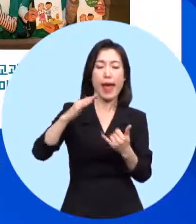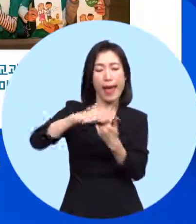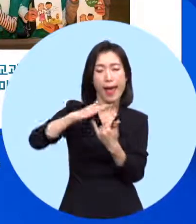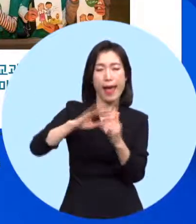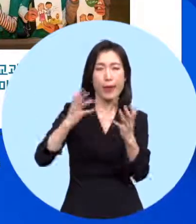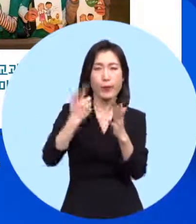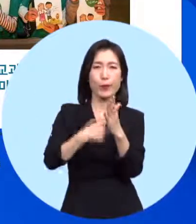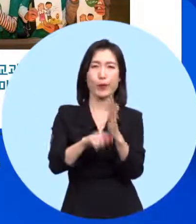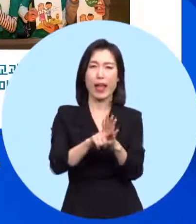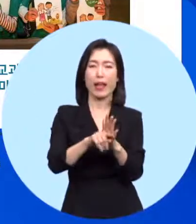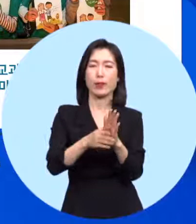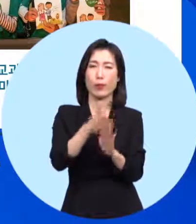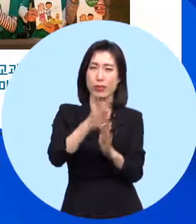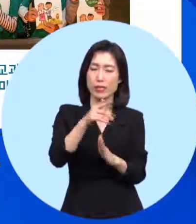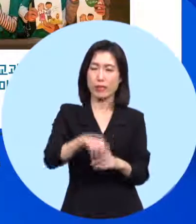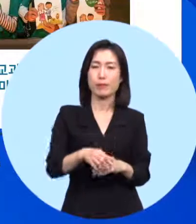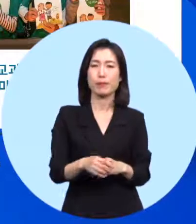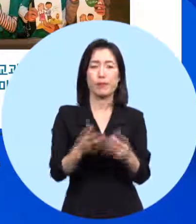가치는 아동은